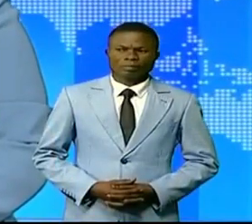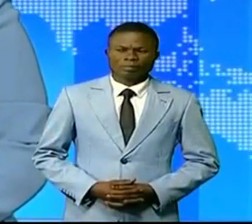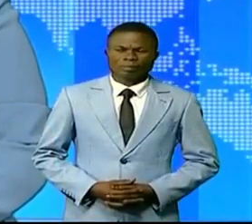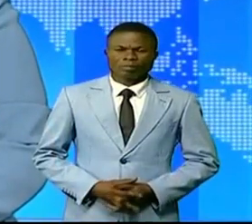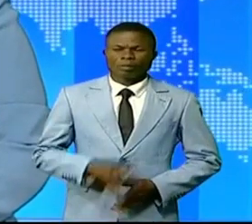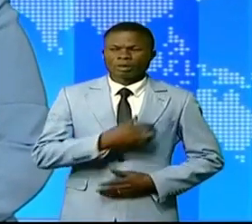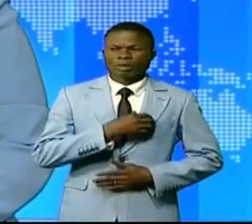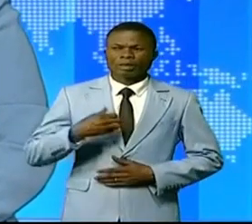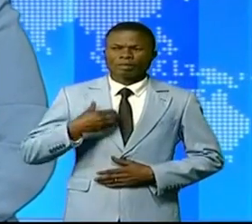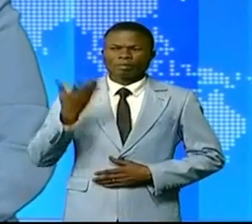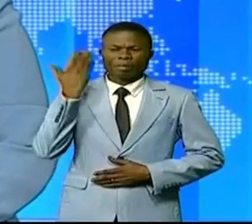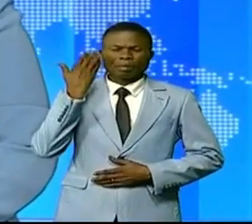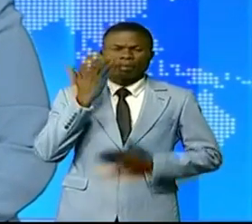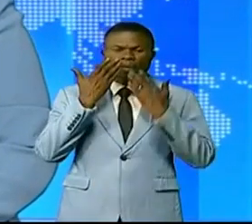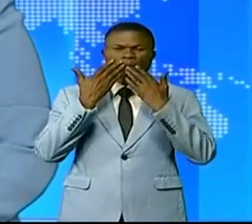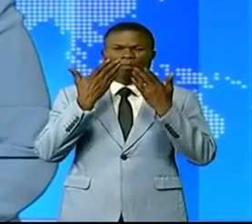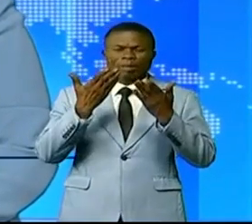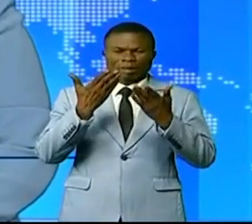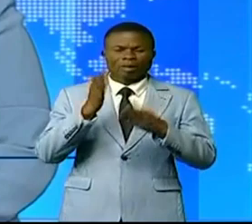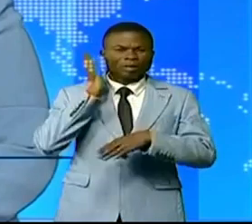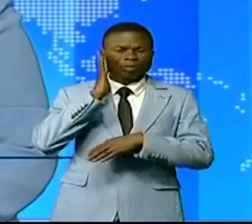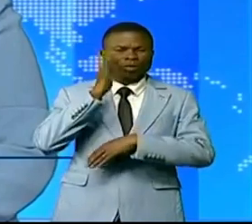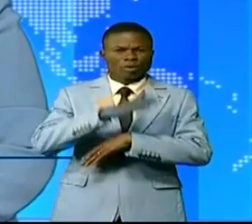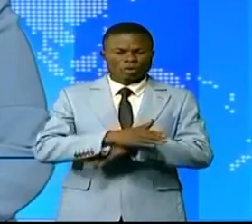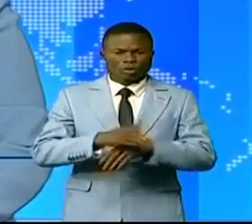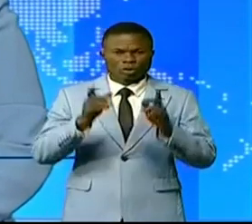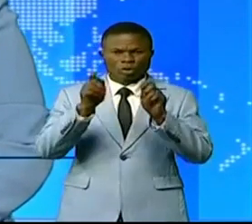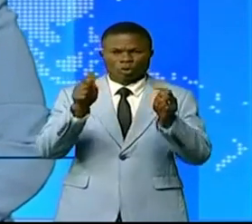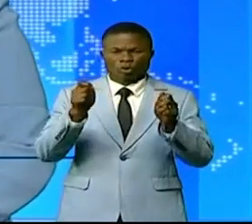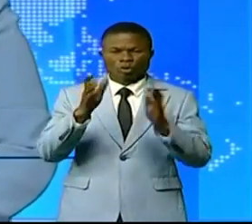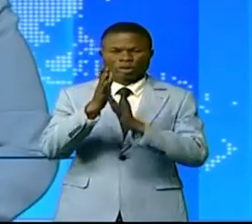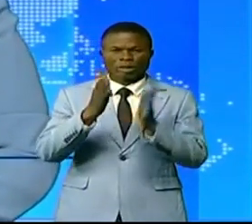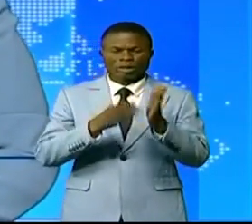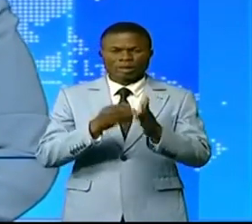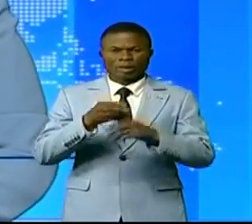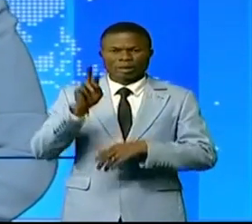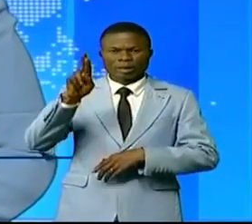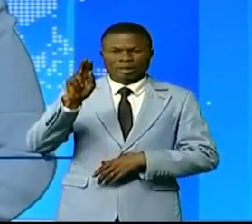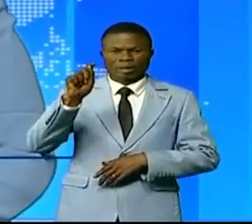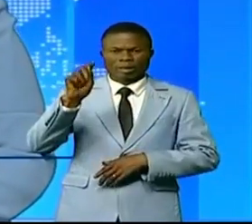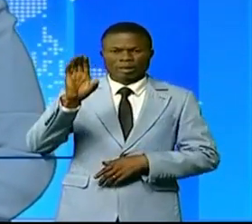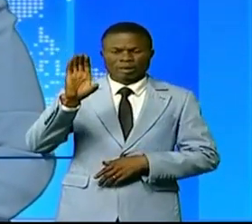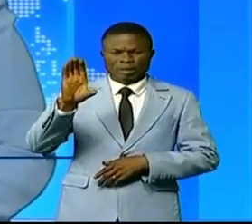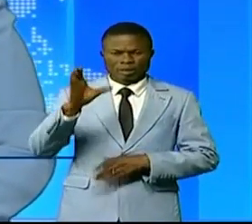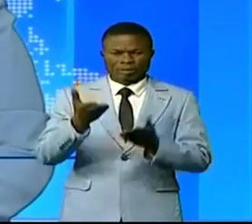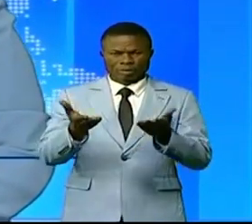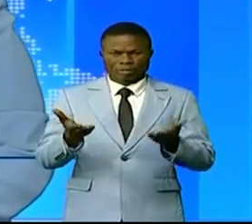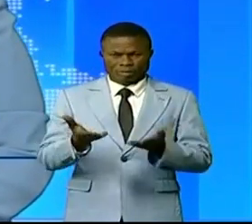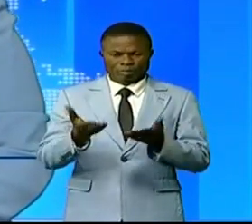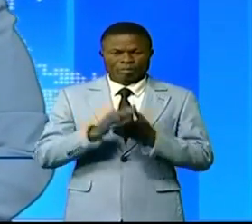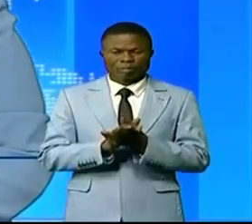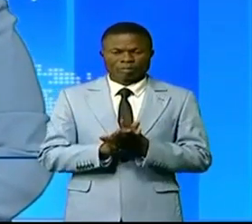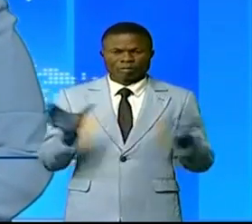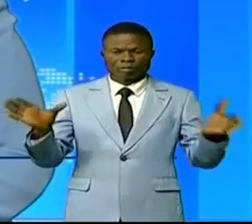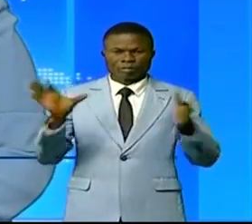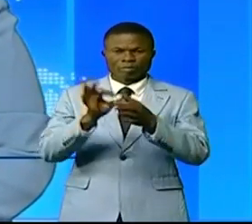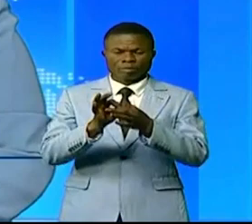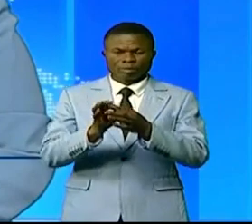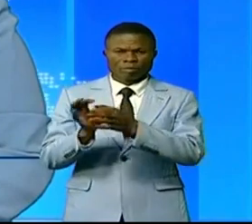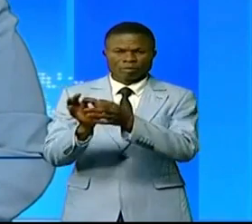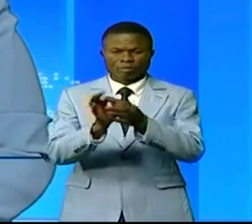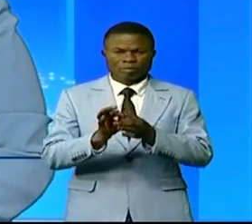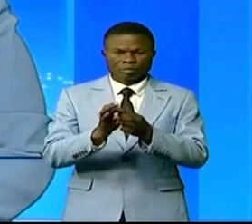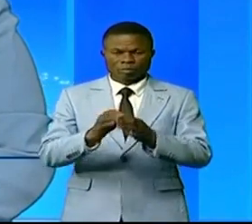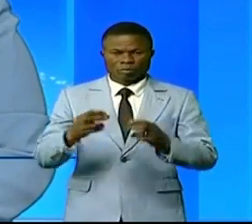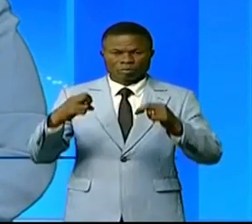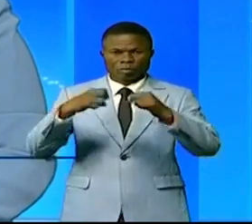Mesdames, Messieurs, bonsoir à toutes et à tous et bienvenue aux 19h de la Radio-Télévision nationale congolaise. Un accord de coopération